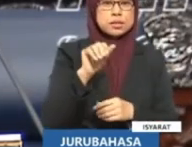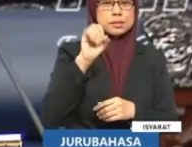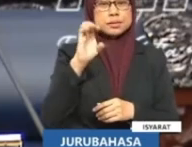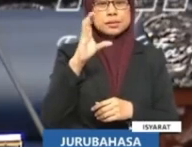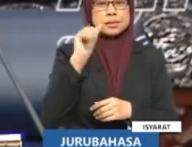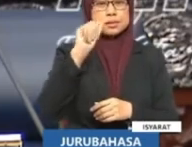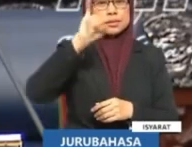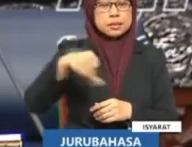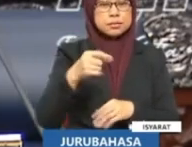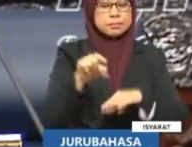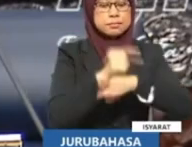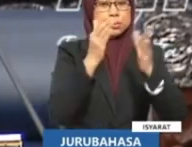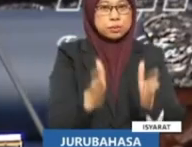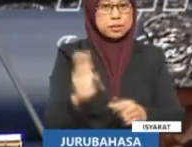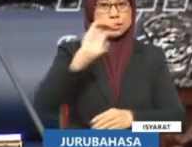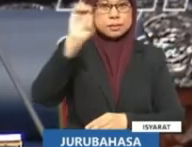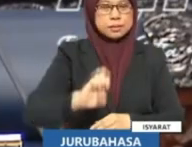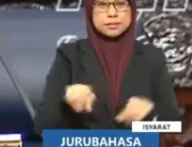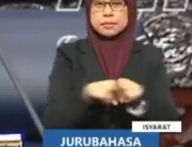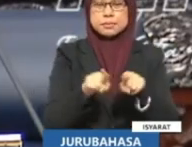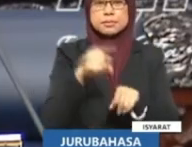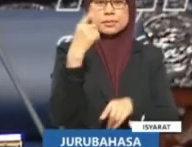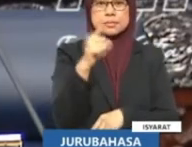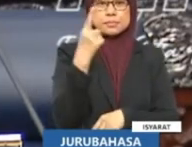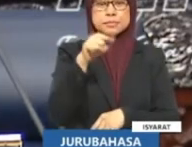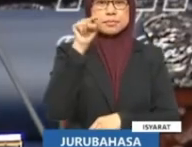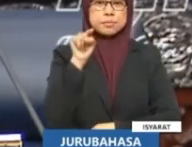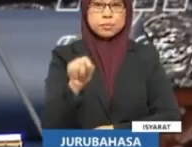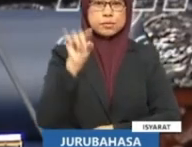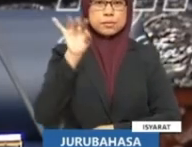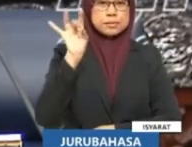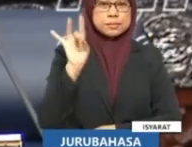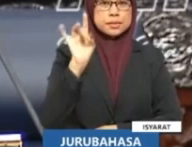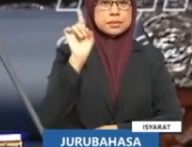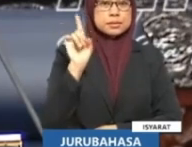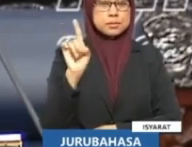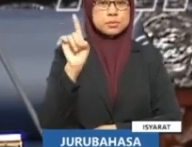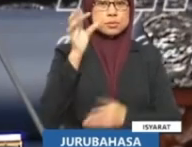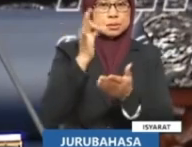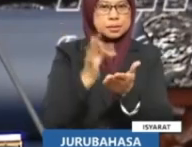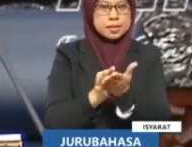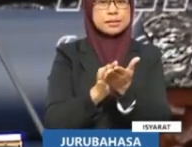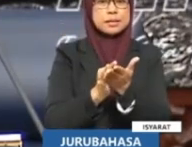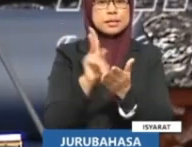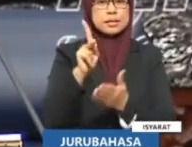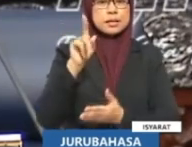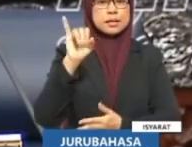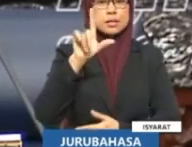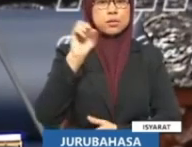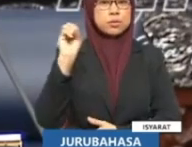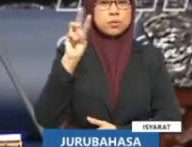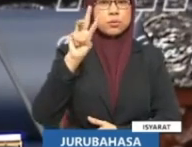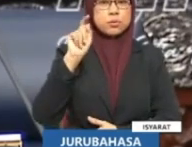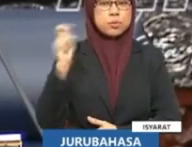kepada pengguna elektrik adalah bersamaan 11 populer Han 81 simple kilowatt jam